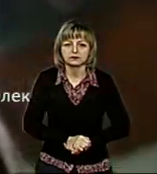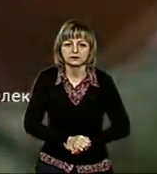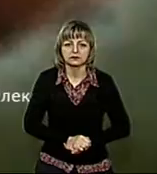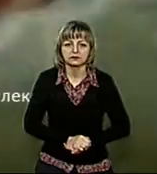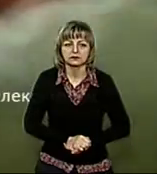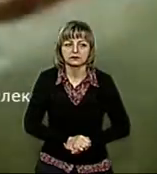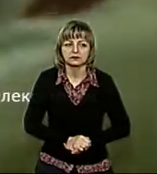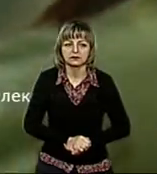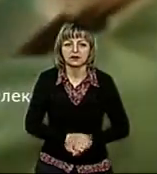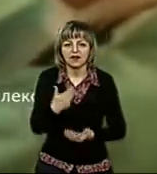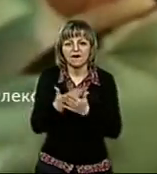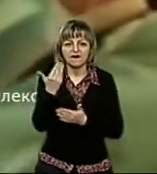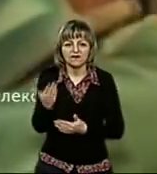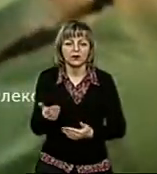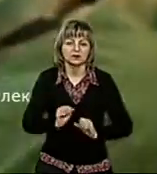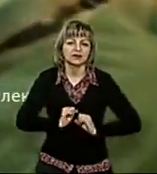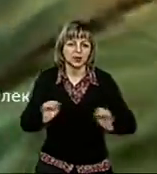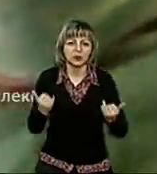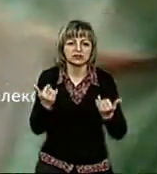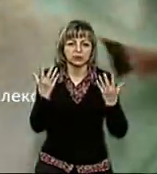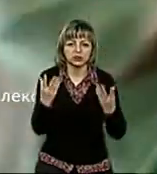От вони, герої сьогоднішнього дня, Гаврил Ігоревич,